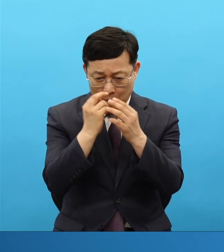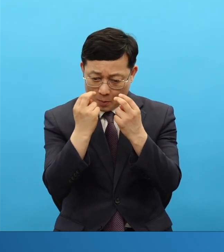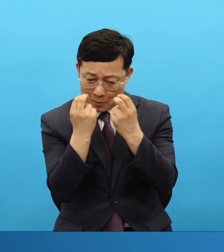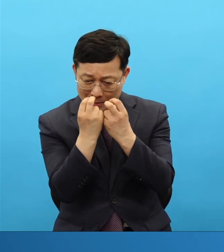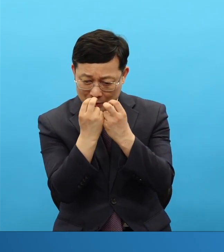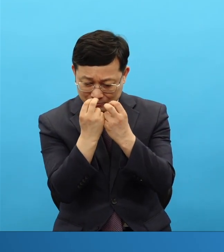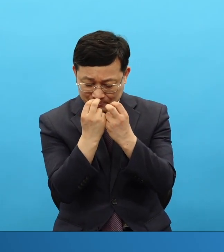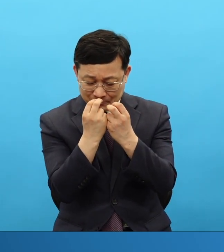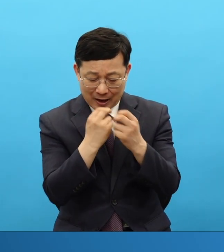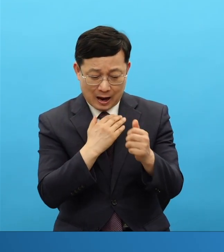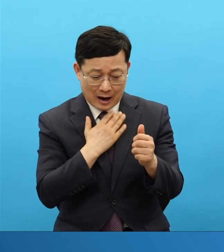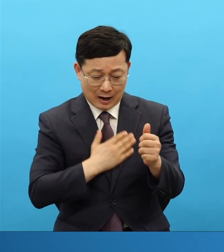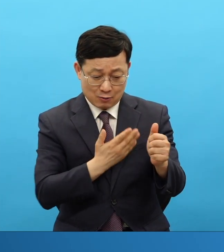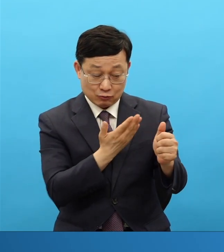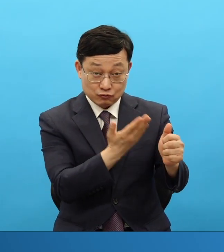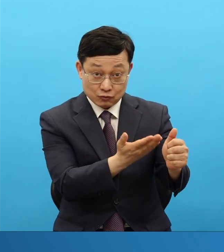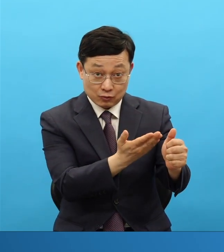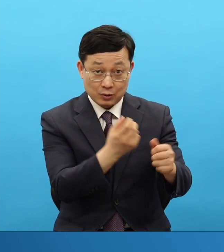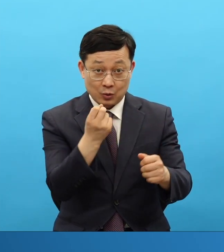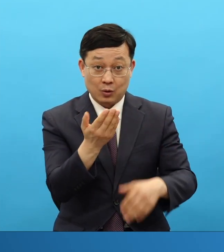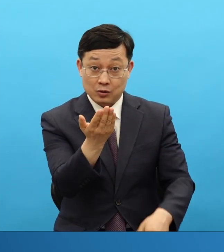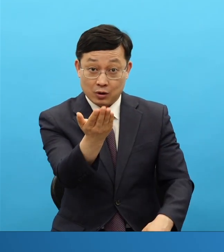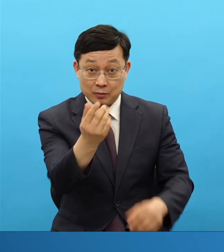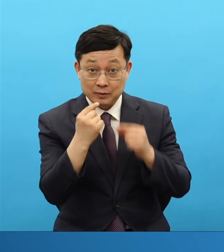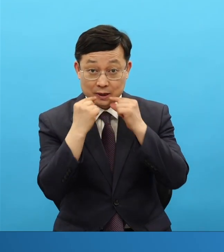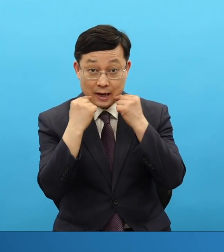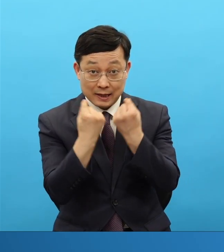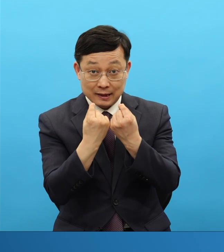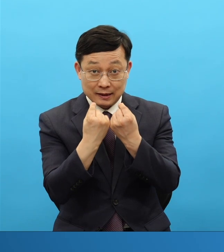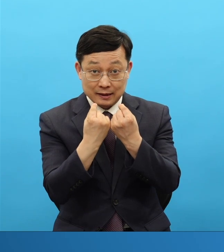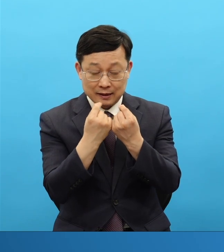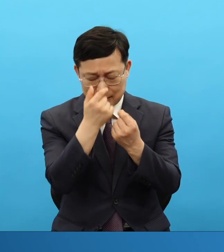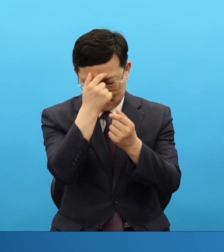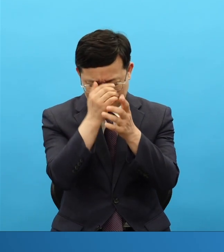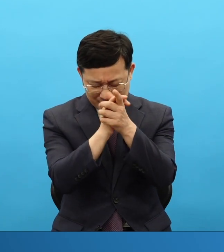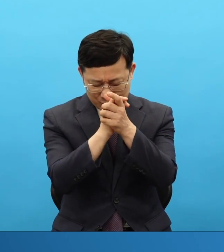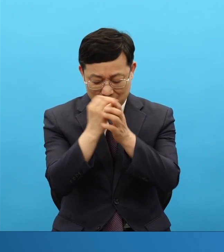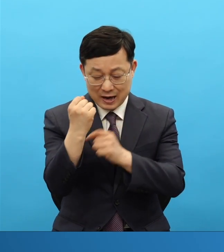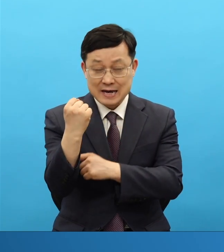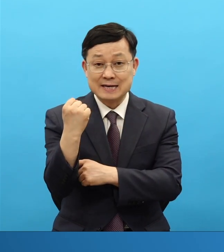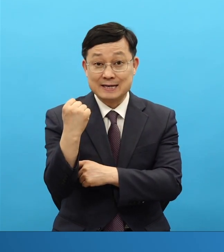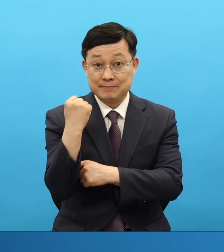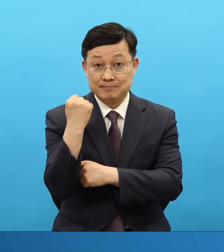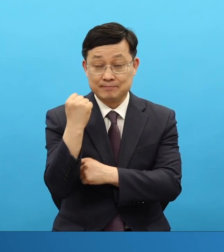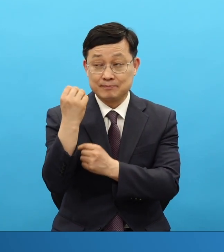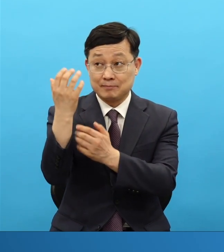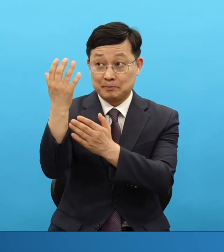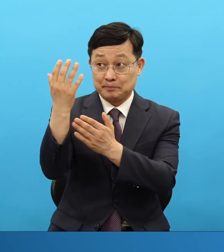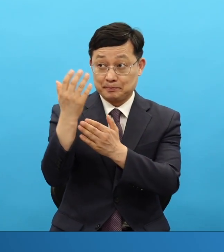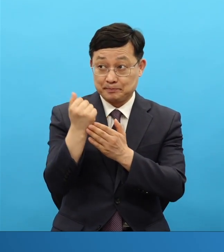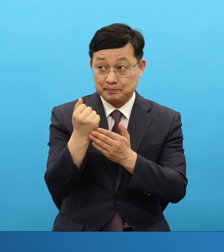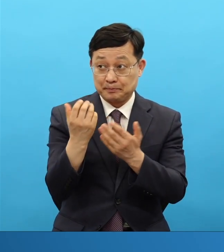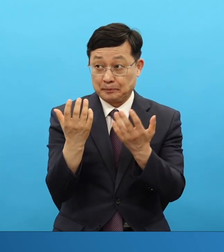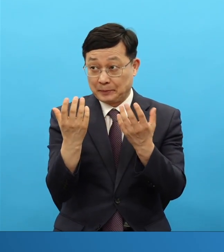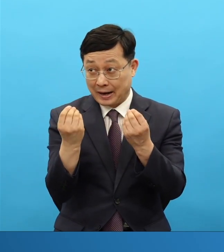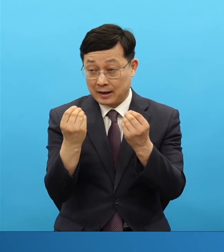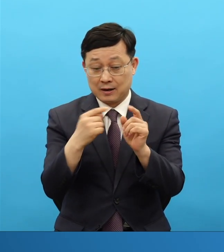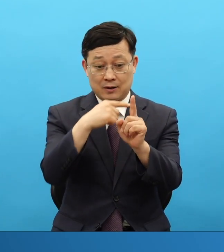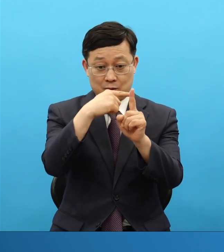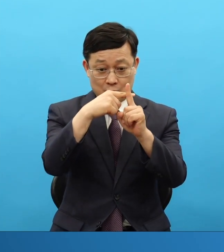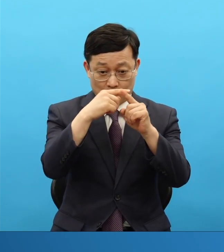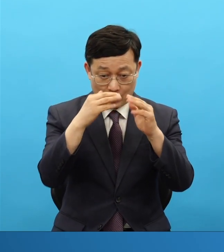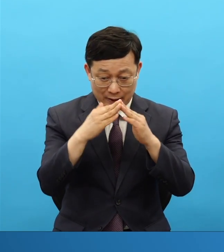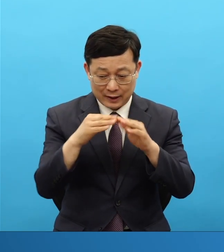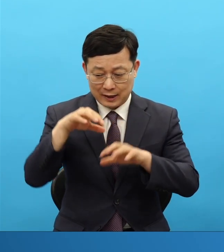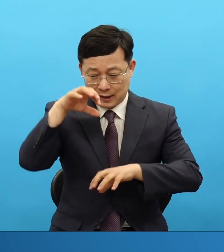여러분이 힘을 가지고 있어야 돼요. And you must have this power. 그래서 여러분 교회도 살아나고 현장도 살아나고 많은 사람 살려야 됩니다.